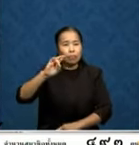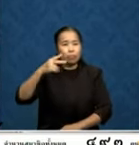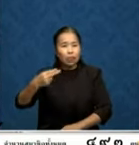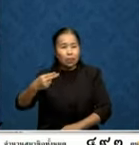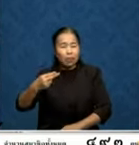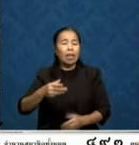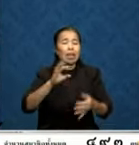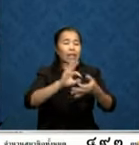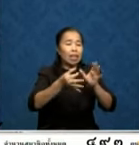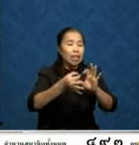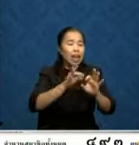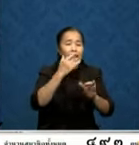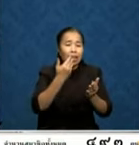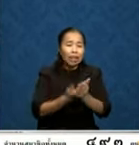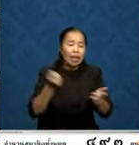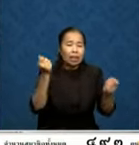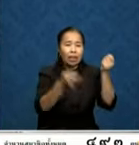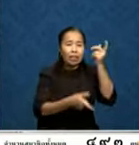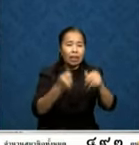มดนะครับ